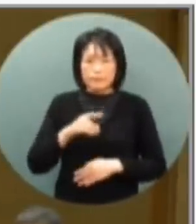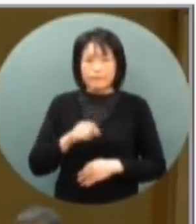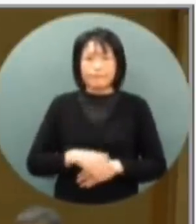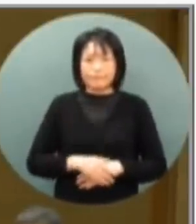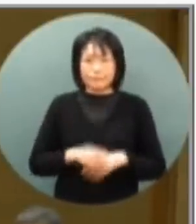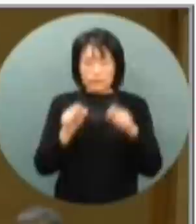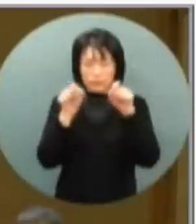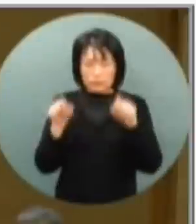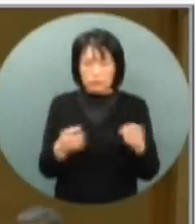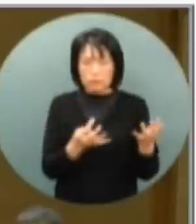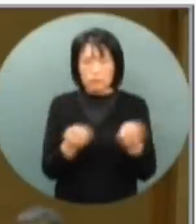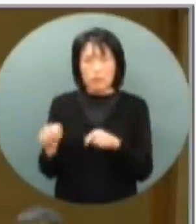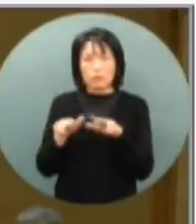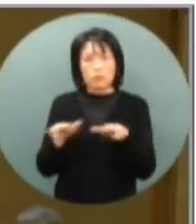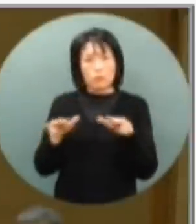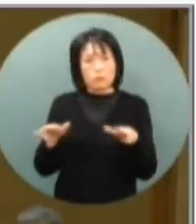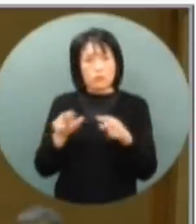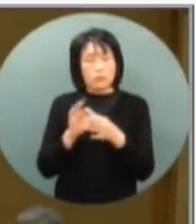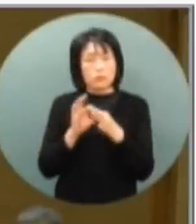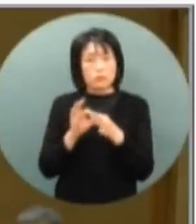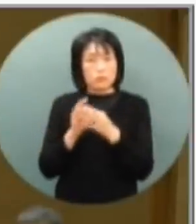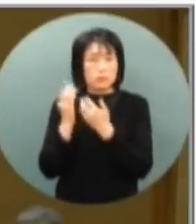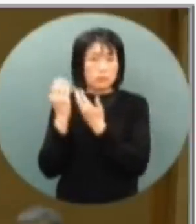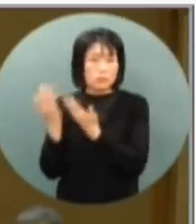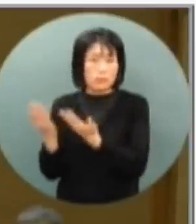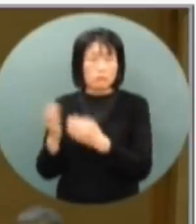から再質問をさせていただきます。